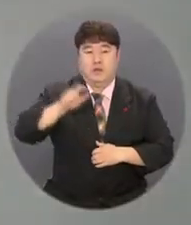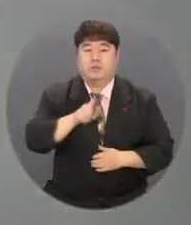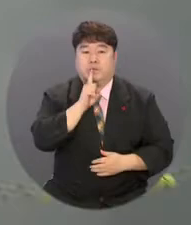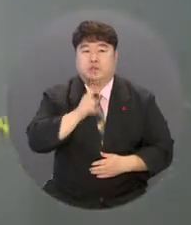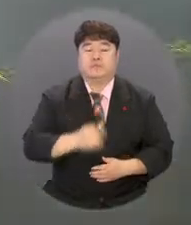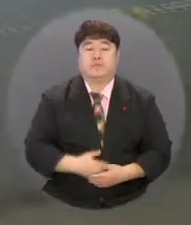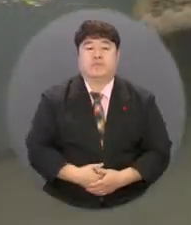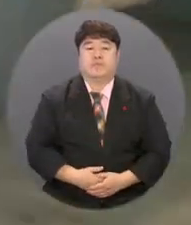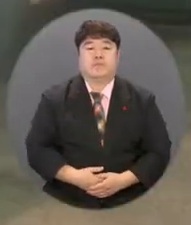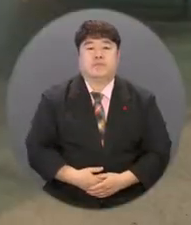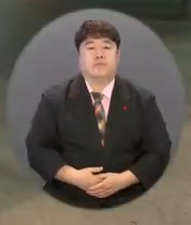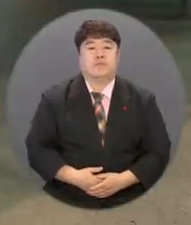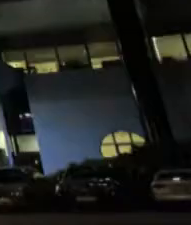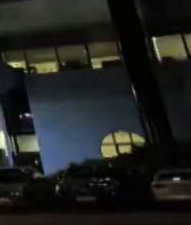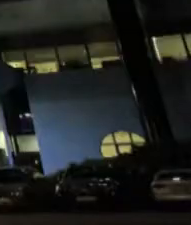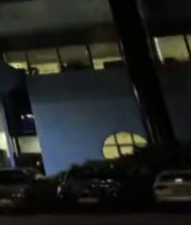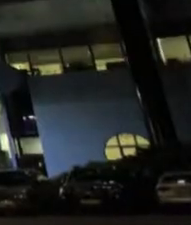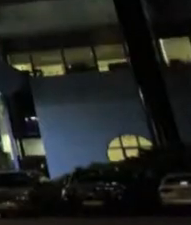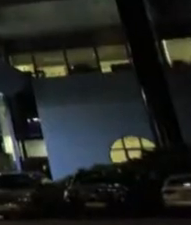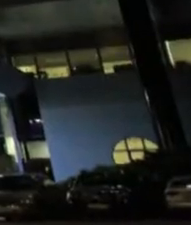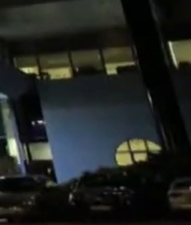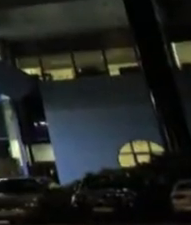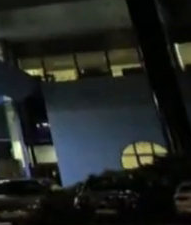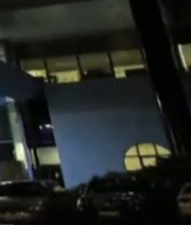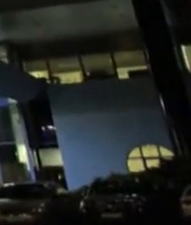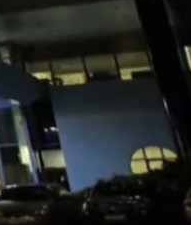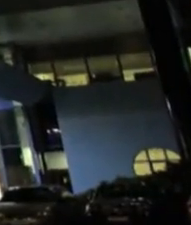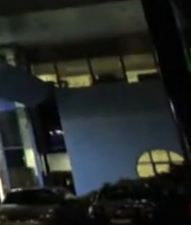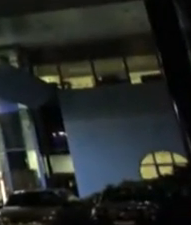뉴스 김진선입니다.